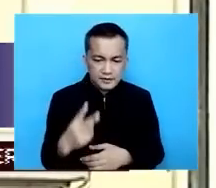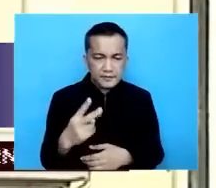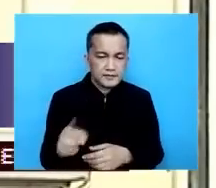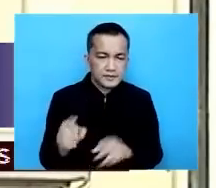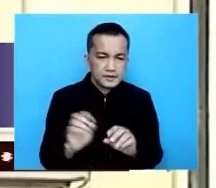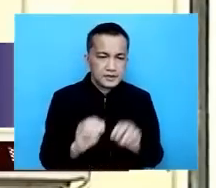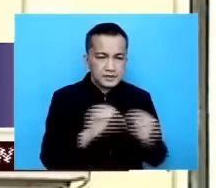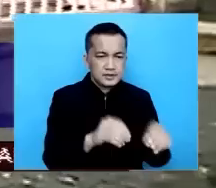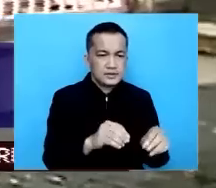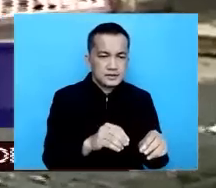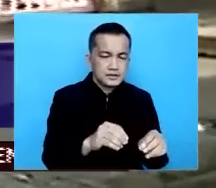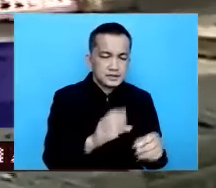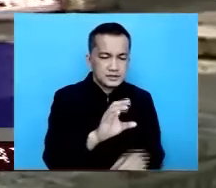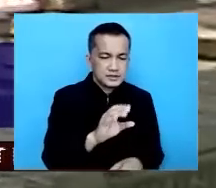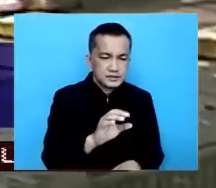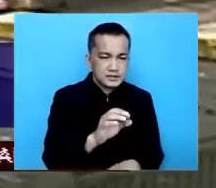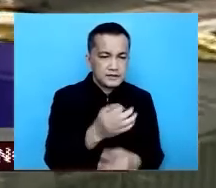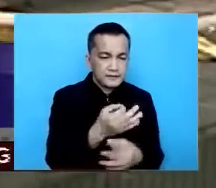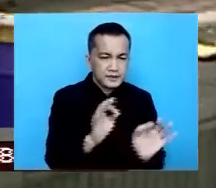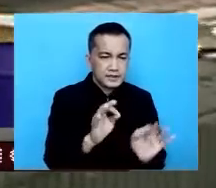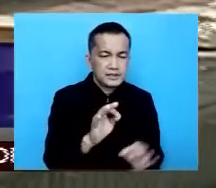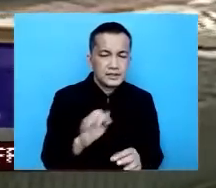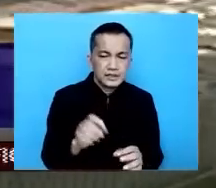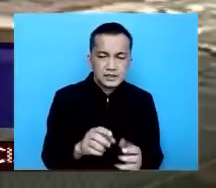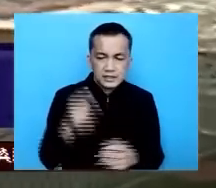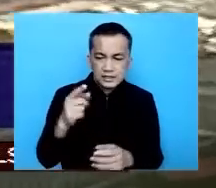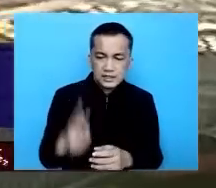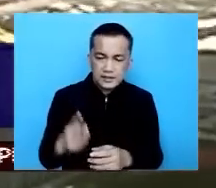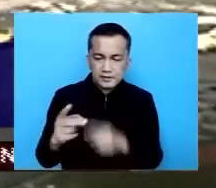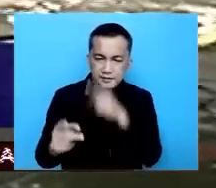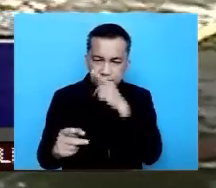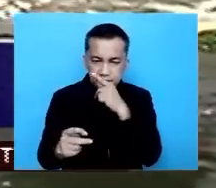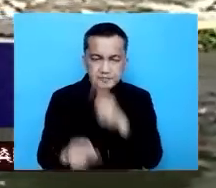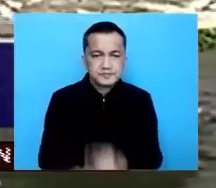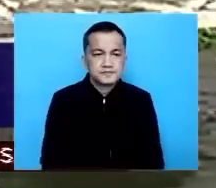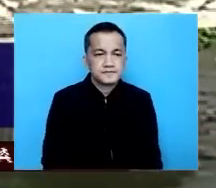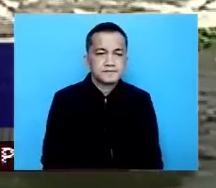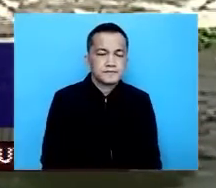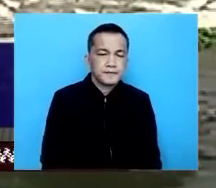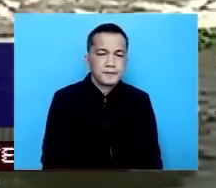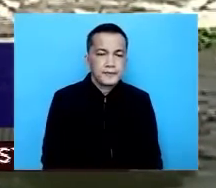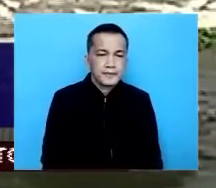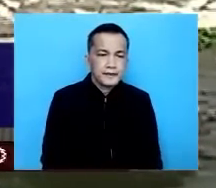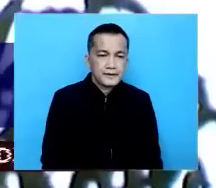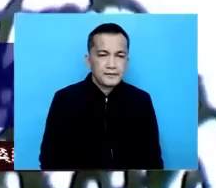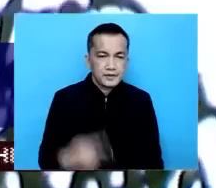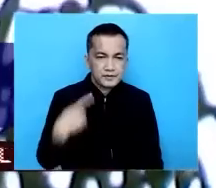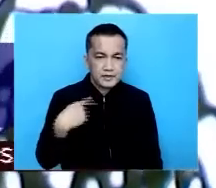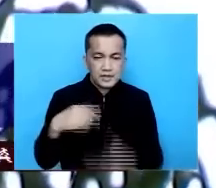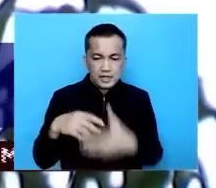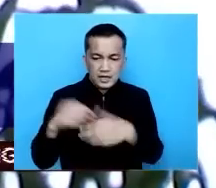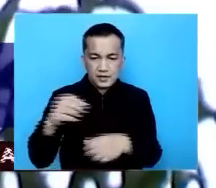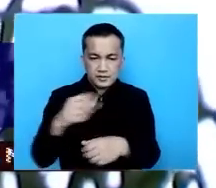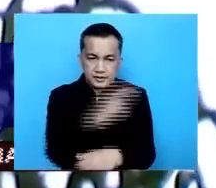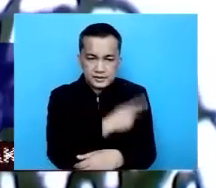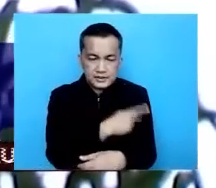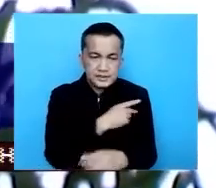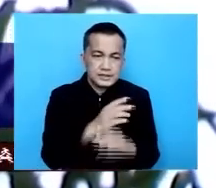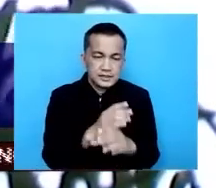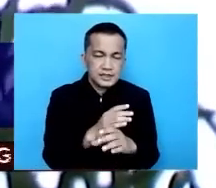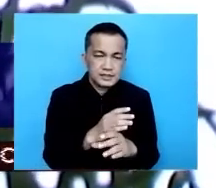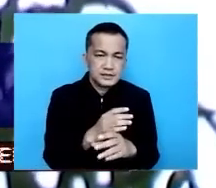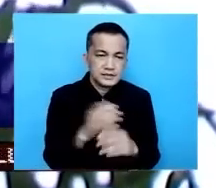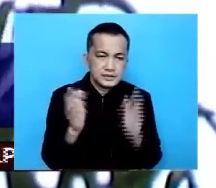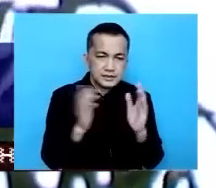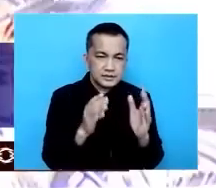ilalaan sa charity, habang kalahati naman para sa mga pribadong pasyente. Mayroon din na outpatient care services. Ang pribadong